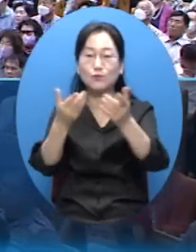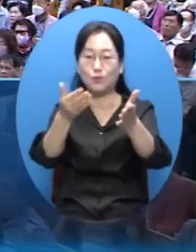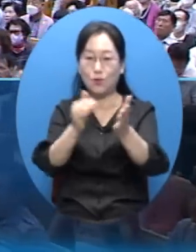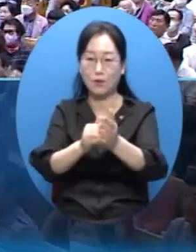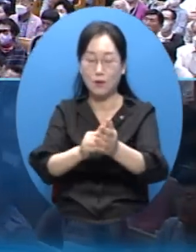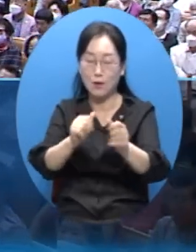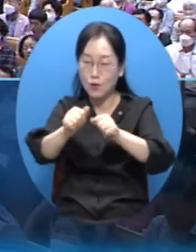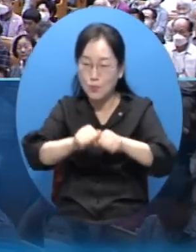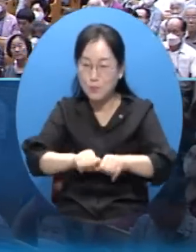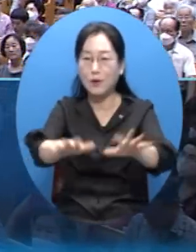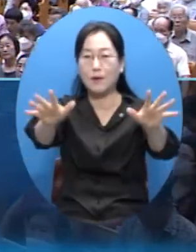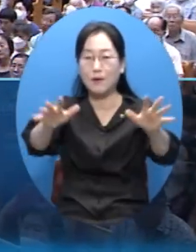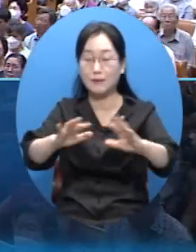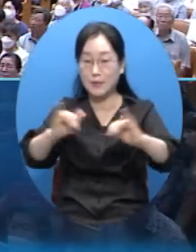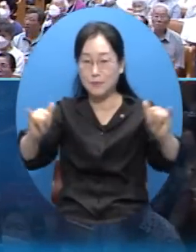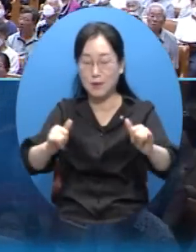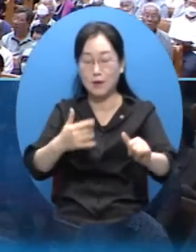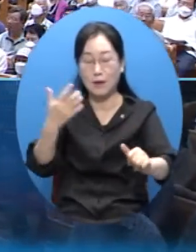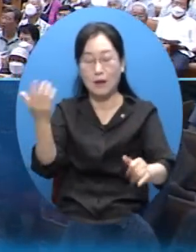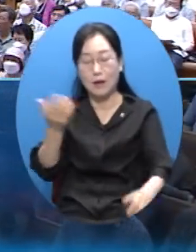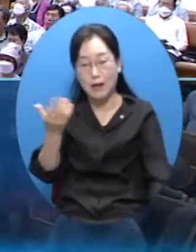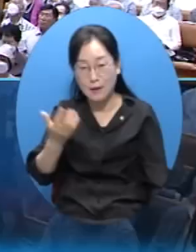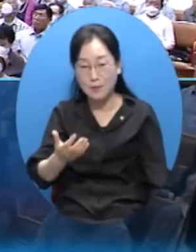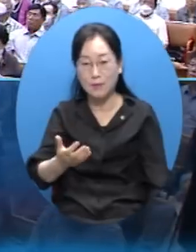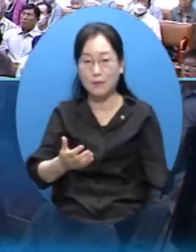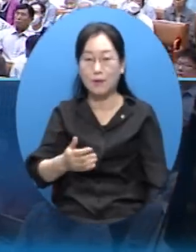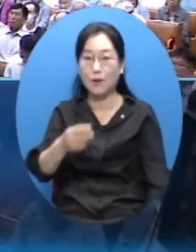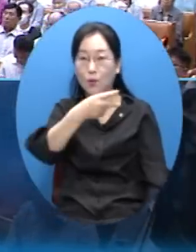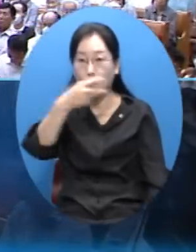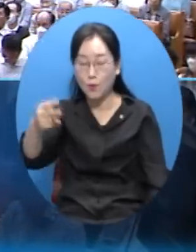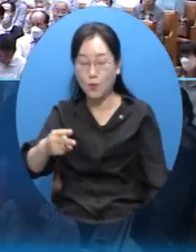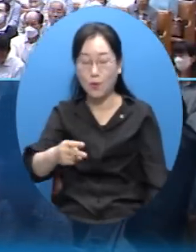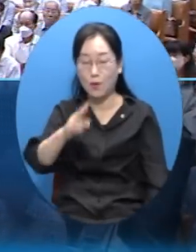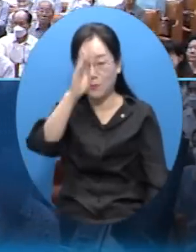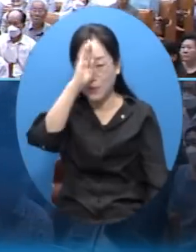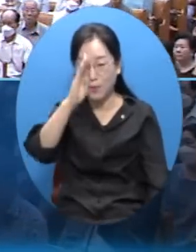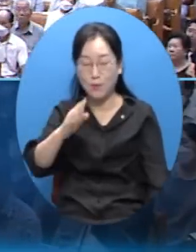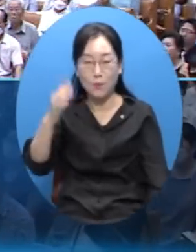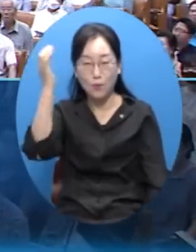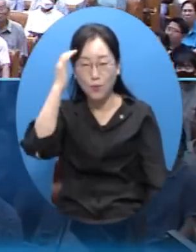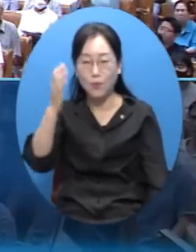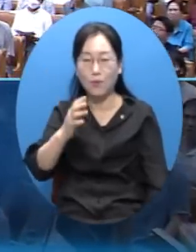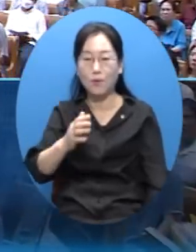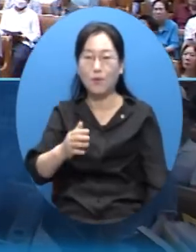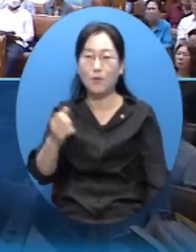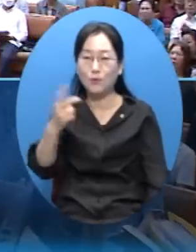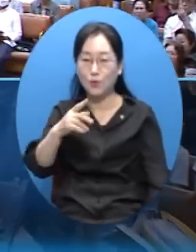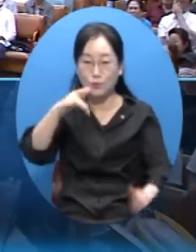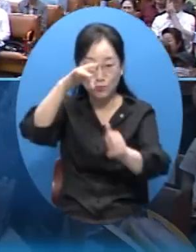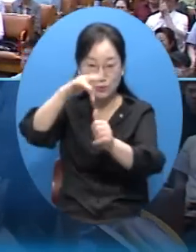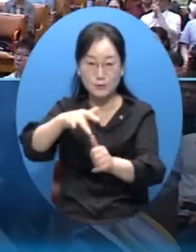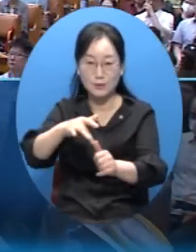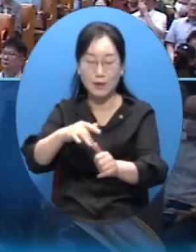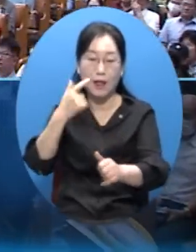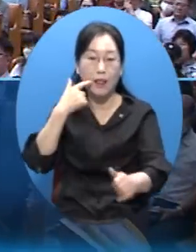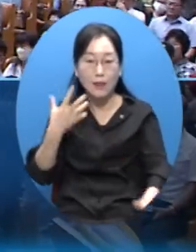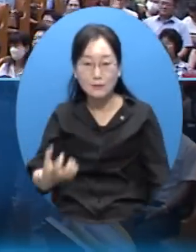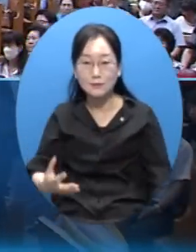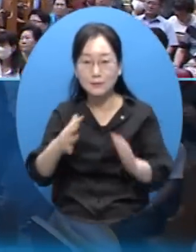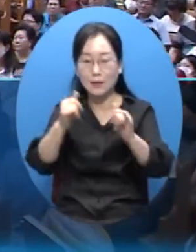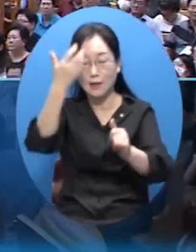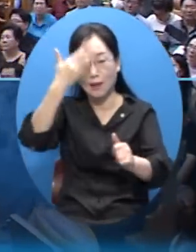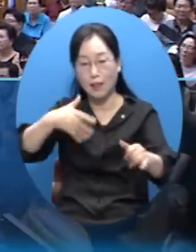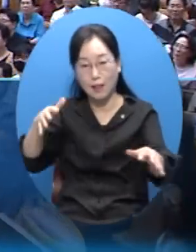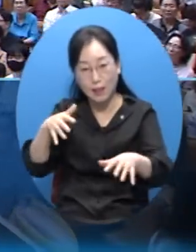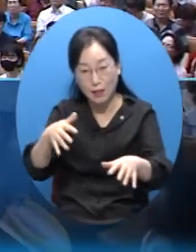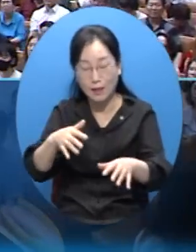수리아에 퍼진지라. 사람들이 모든 앓는 자, 곧 각종 병에 걸려서 고통당하는 자, 귀신 들린 자, 간질하는 자,